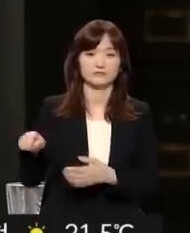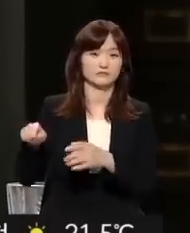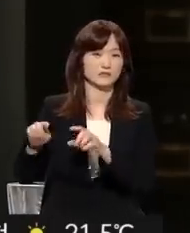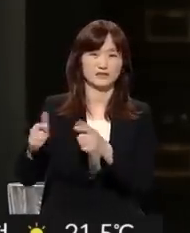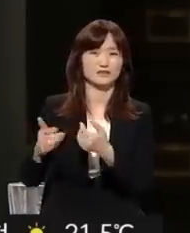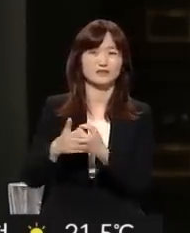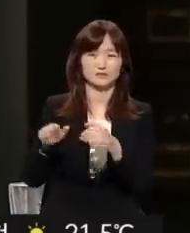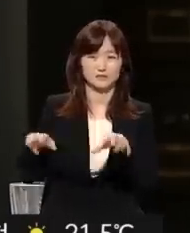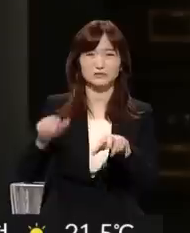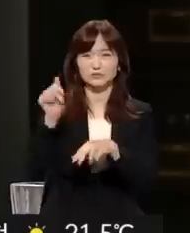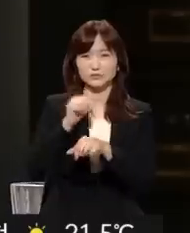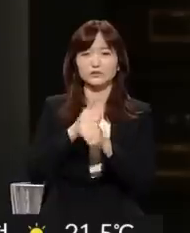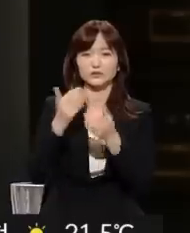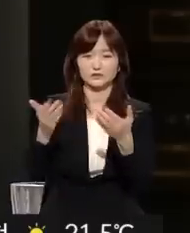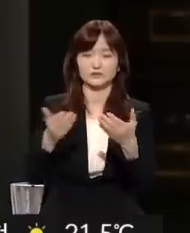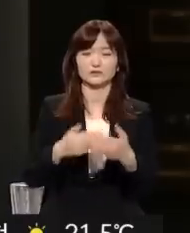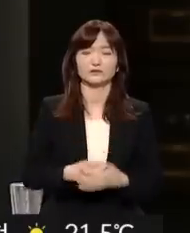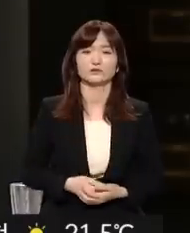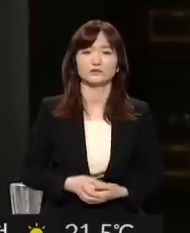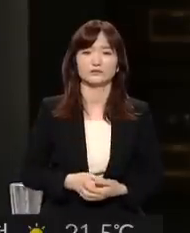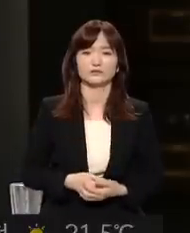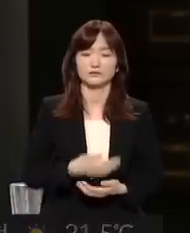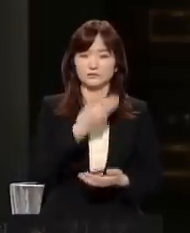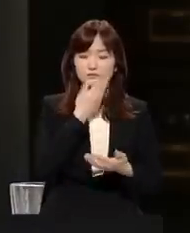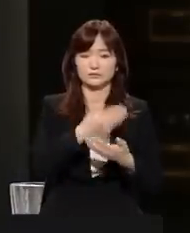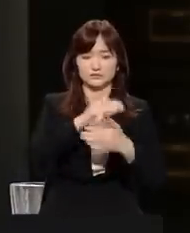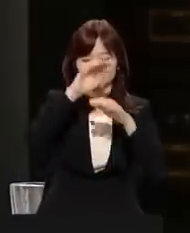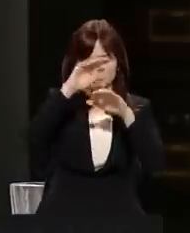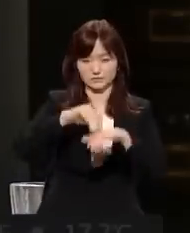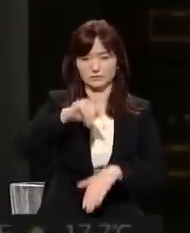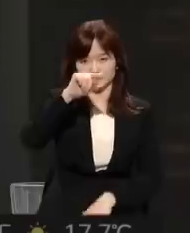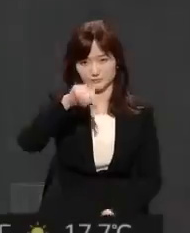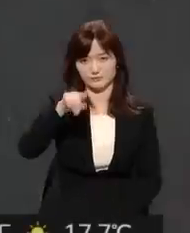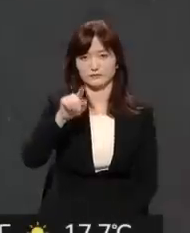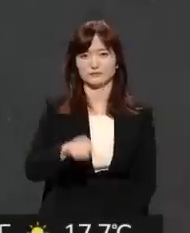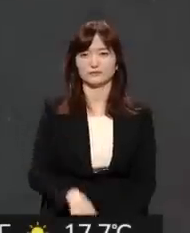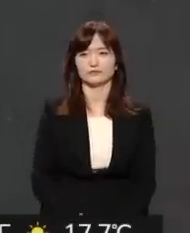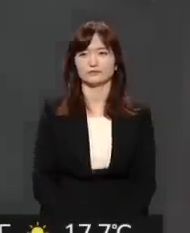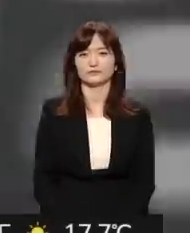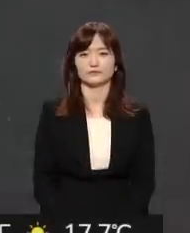지금 저희가 이걸 소개해드리고 있는 겁니다. 자, 체크포인트 짚어보죠.